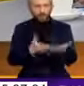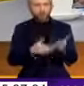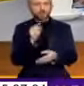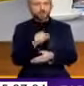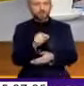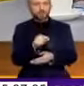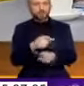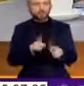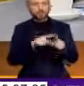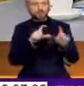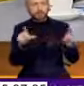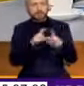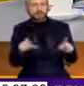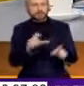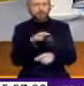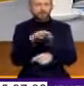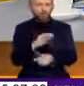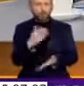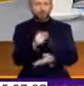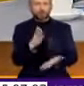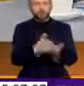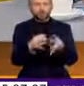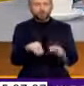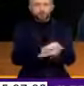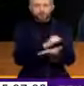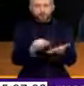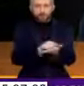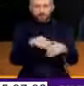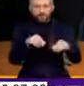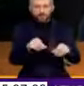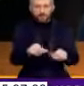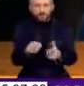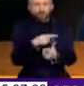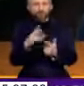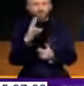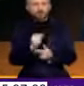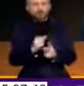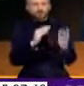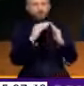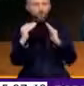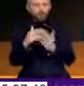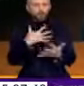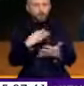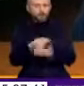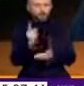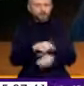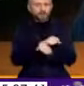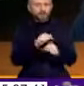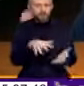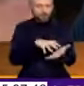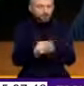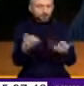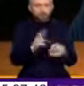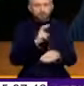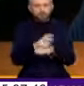там ці магазини, СТО, якби вони мали дозвільні документи на землю чи на нерухому власність, тоді не можна зносити. Треба